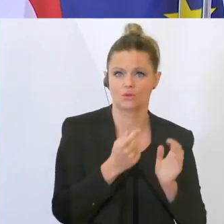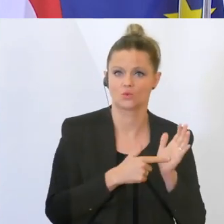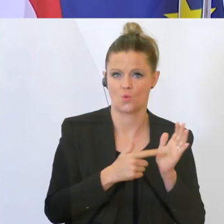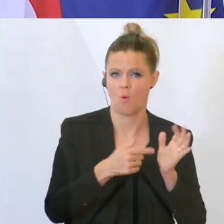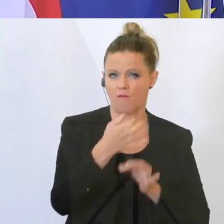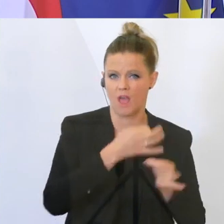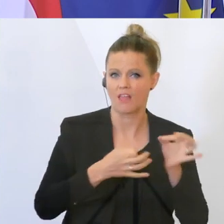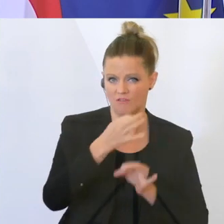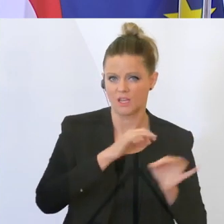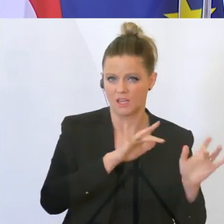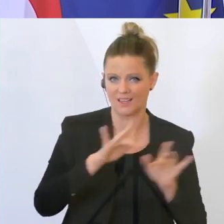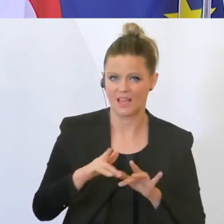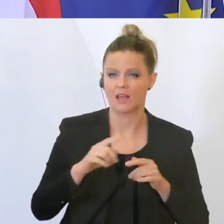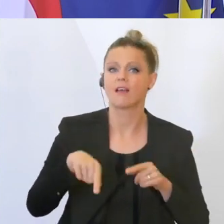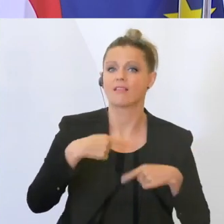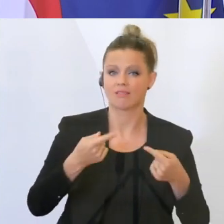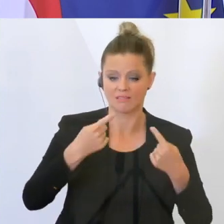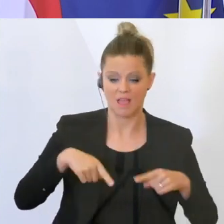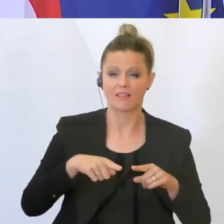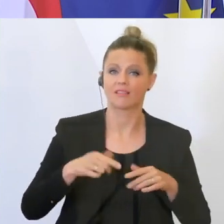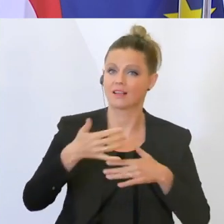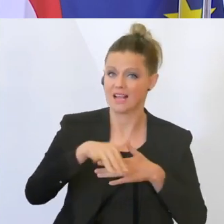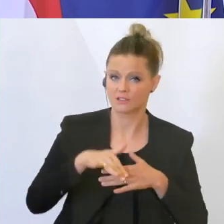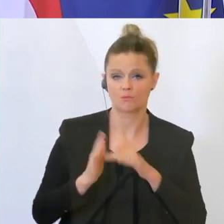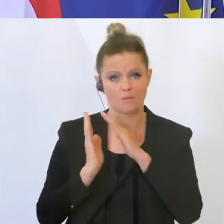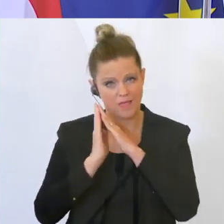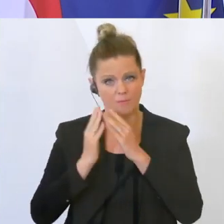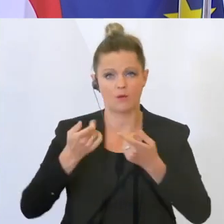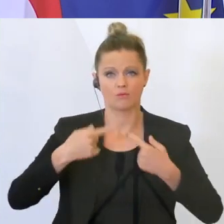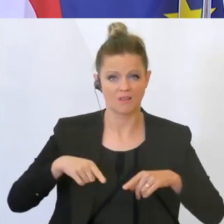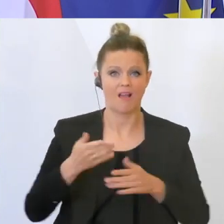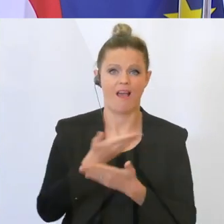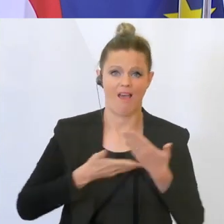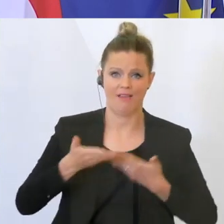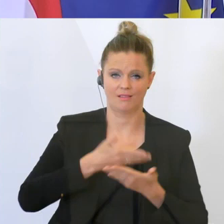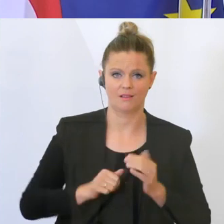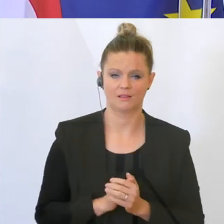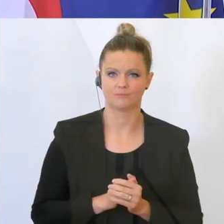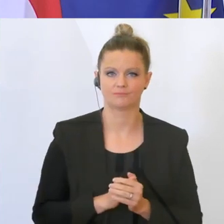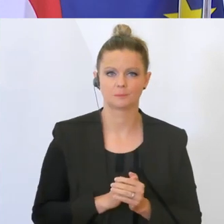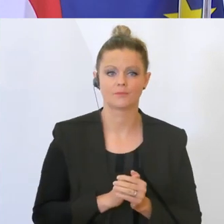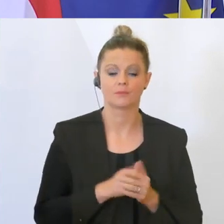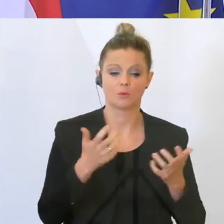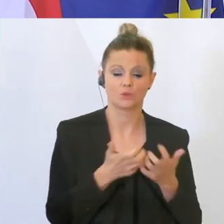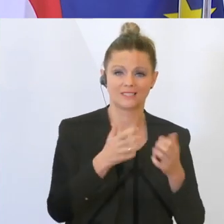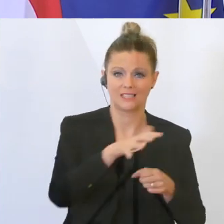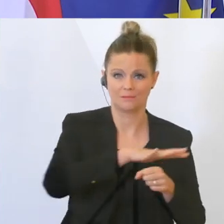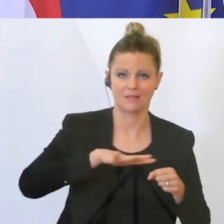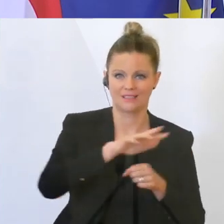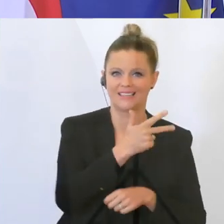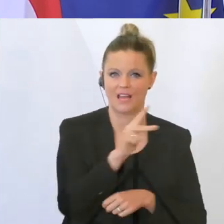nachgefragt, gefolgt von Gastronomie und Beherbergung und dem Handel. Also die konkreten Zahlen im produzierenden Bereich sind